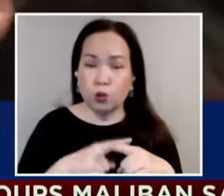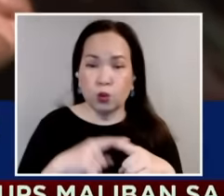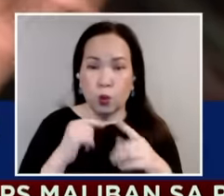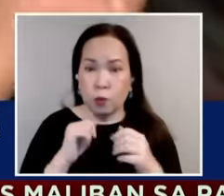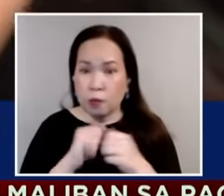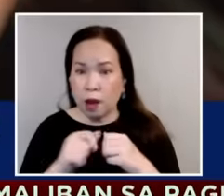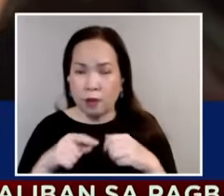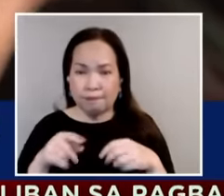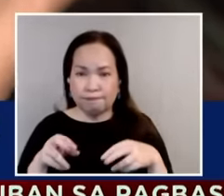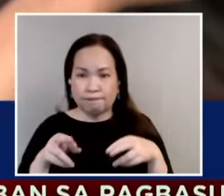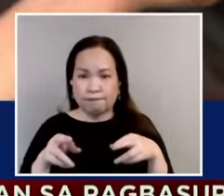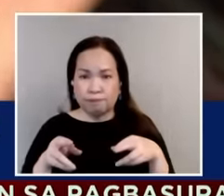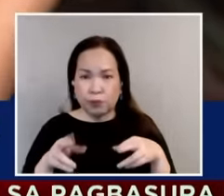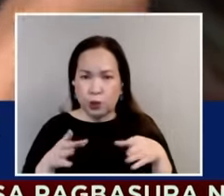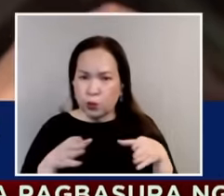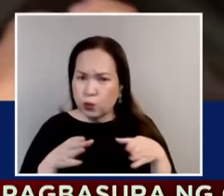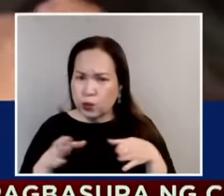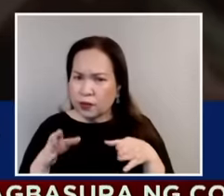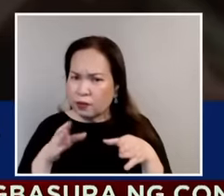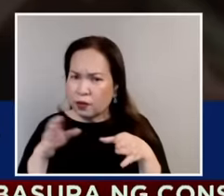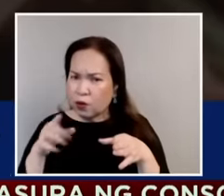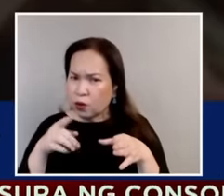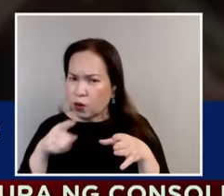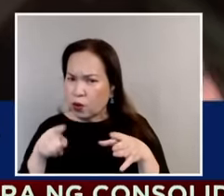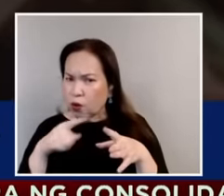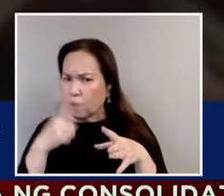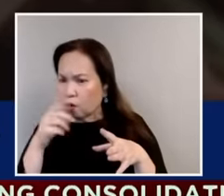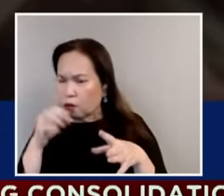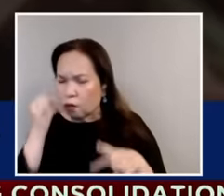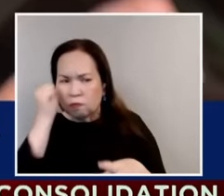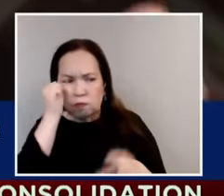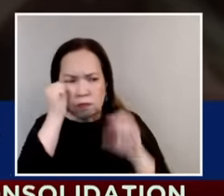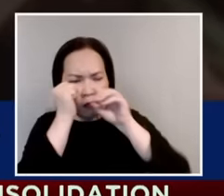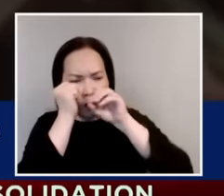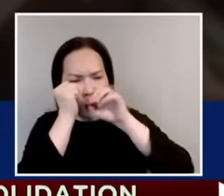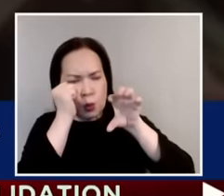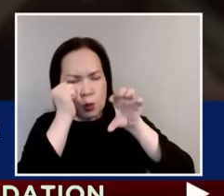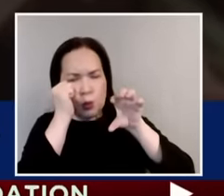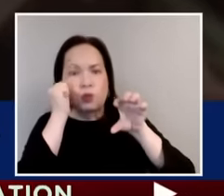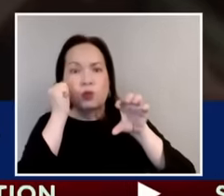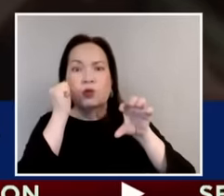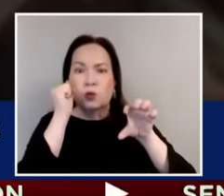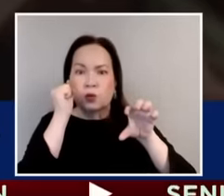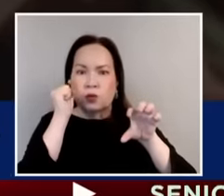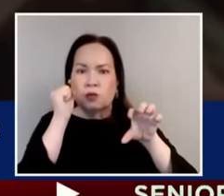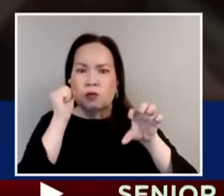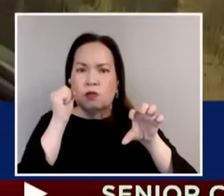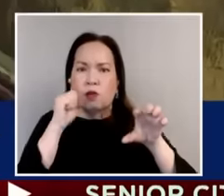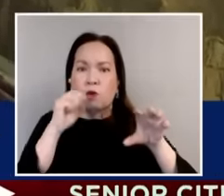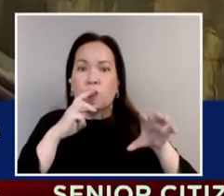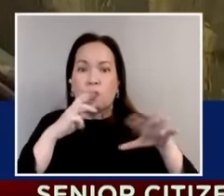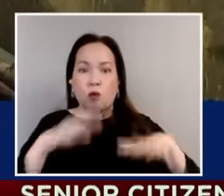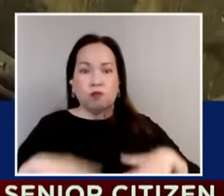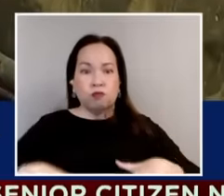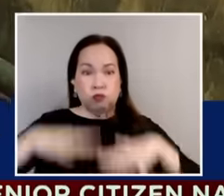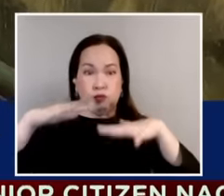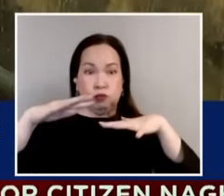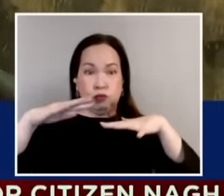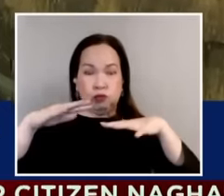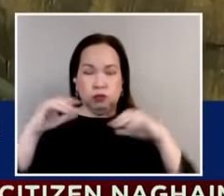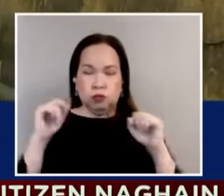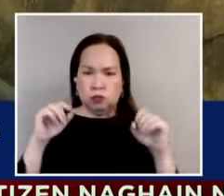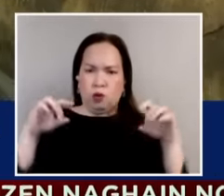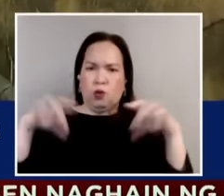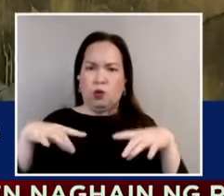na, pag-ispat, ano ko ng flashlight, yun na ano, bigla rin tumas yung tubig. O, tapos